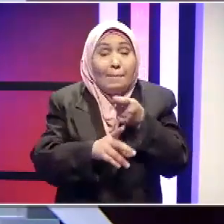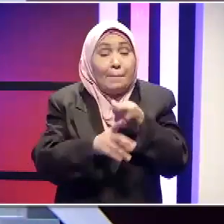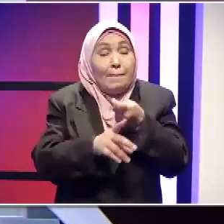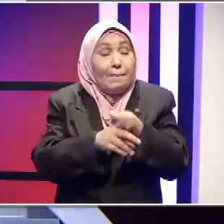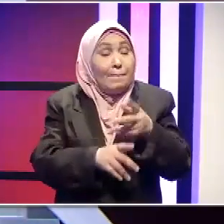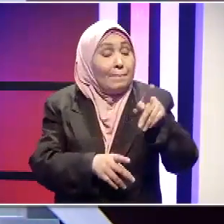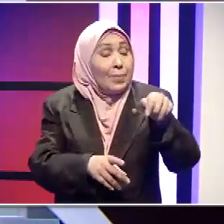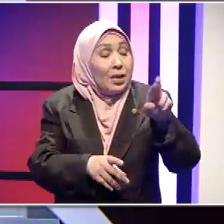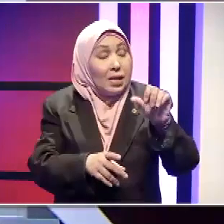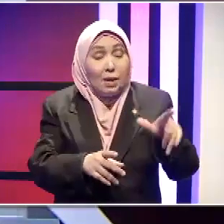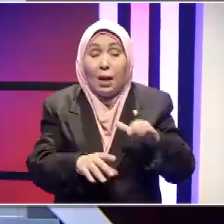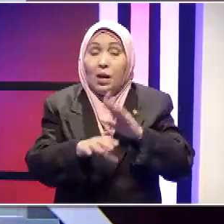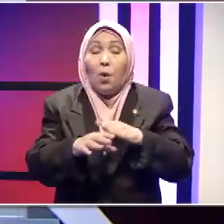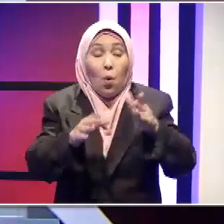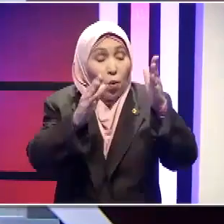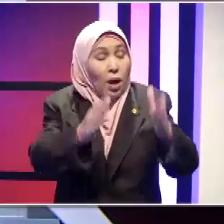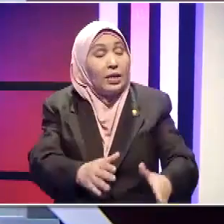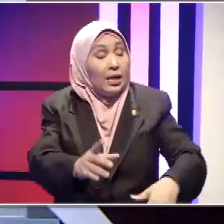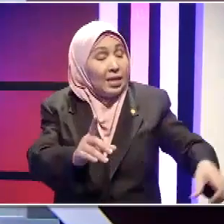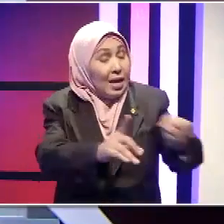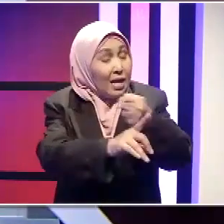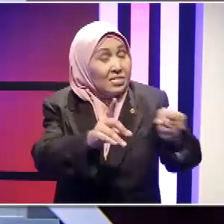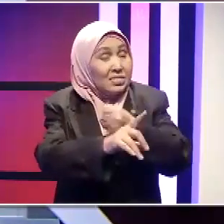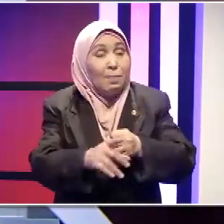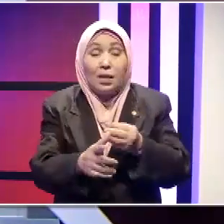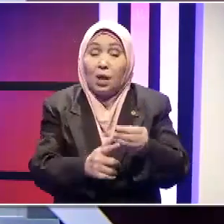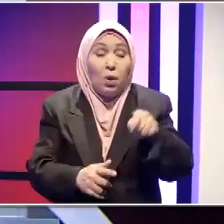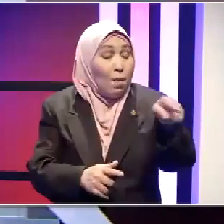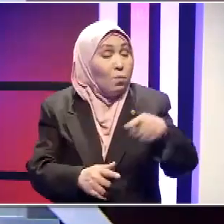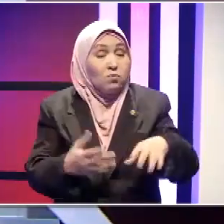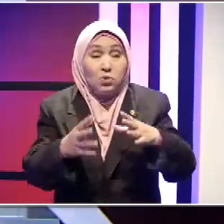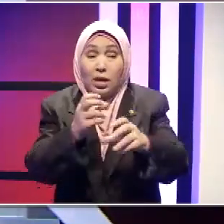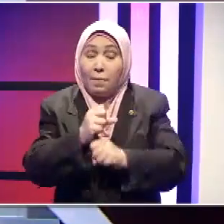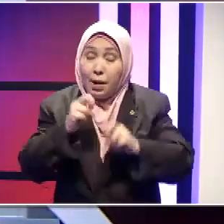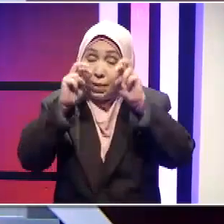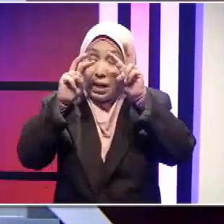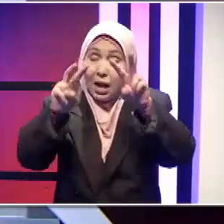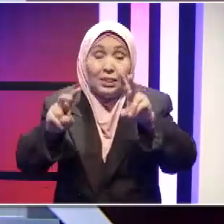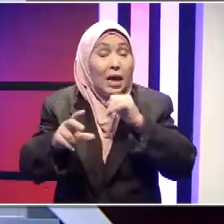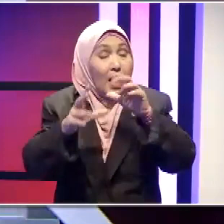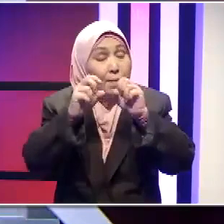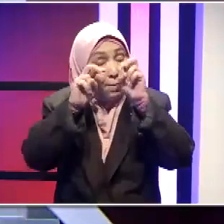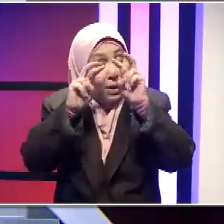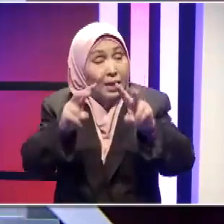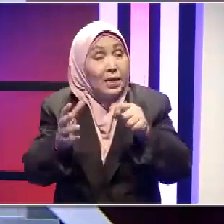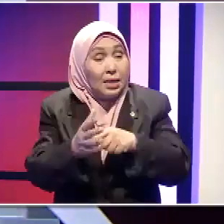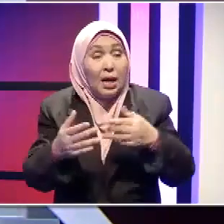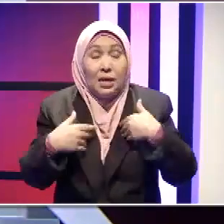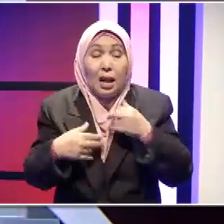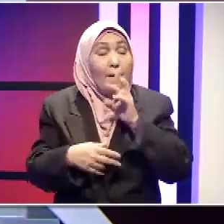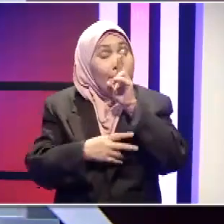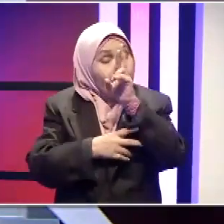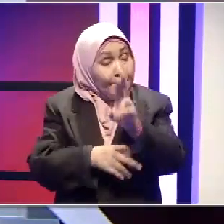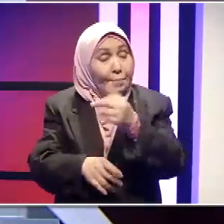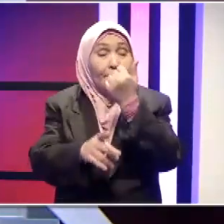kepada balik ke yang diazab benih amantubillah tubsirun ataupun kamu tidak dapat melihatnya tak dapat melihat bahwa ini adalah will